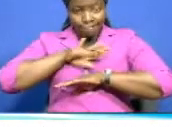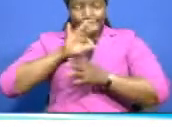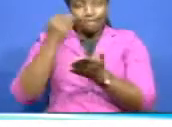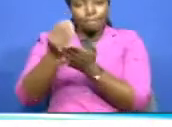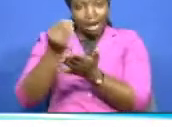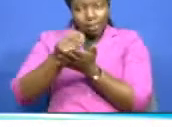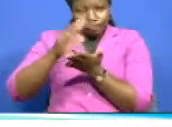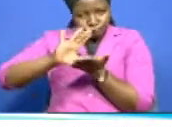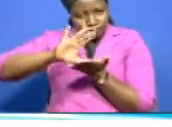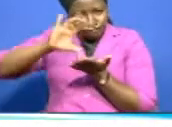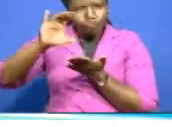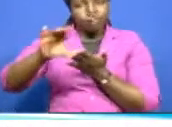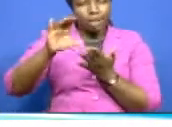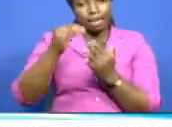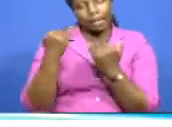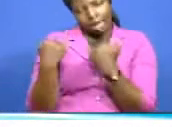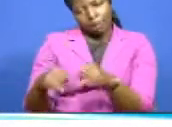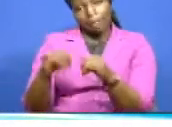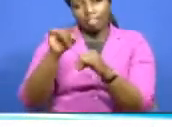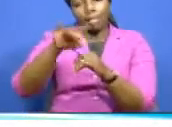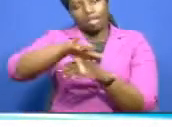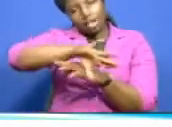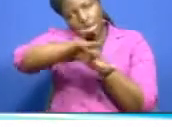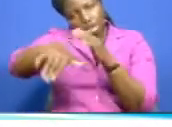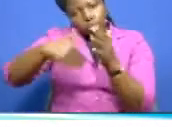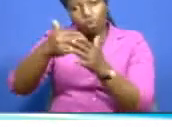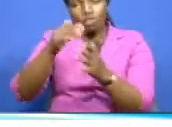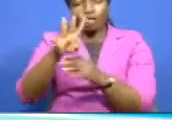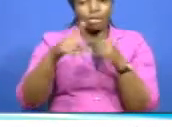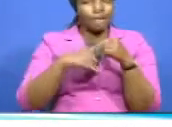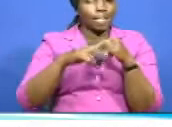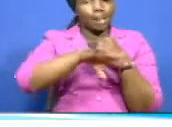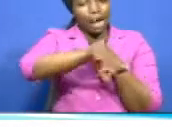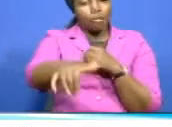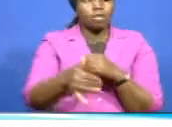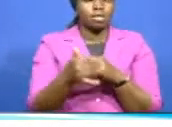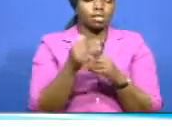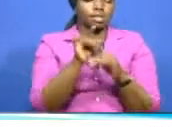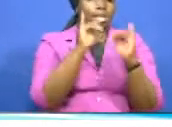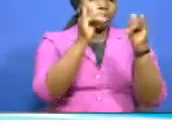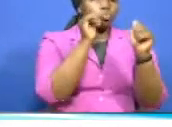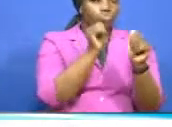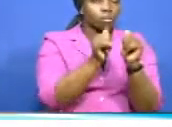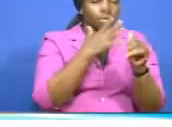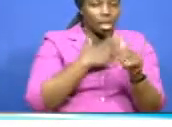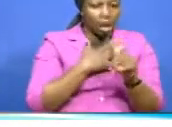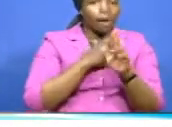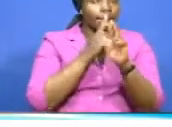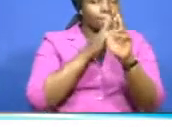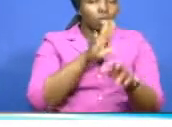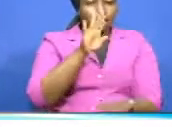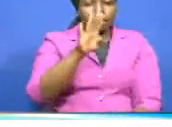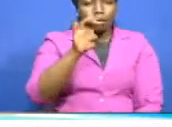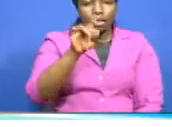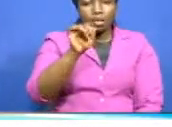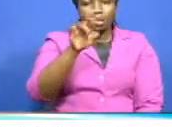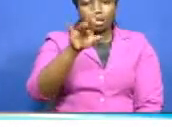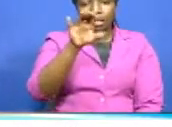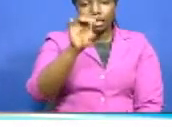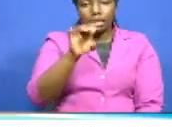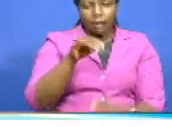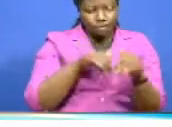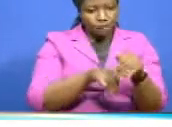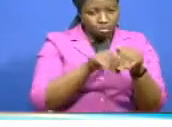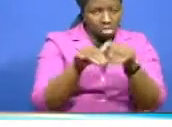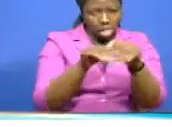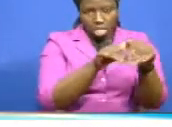katika kutekeleza hili katika kaunti zote. Na bila shaka ni taarifa ambayo mwanahabari wetu Beatrice Gatonye Ngetich anaifuatilia, na